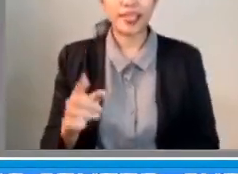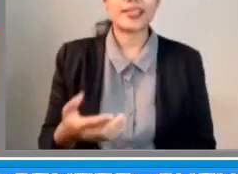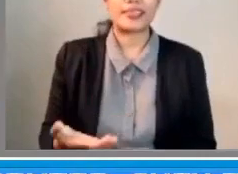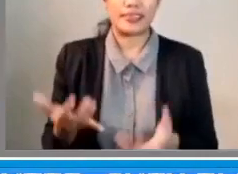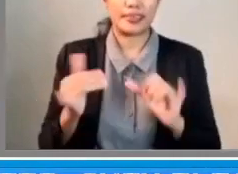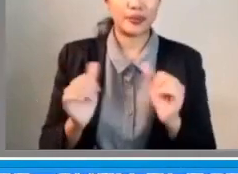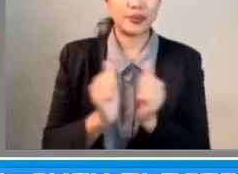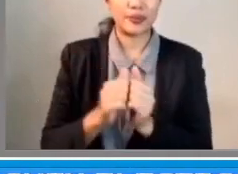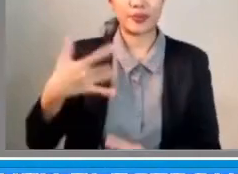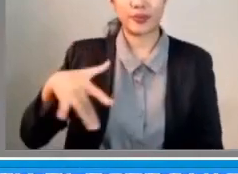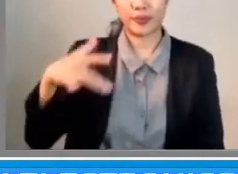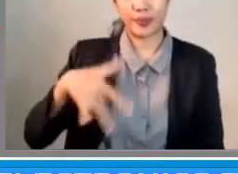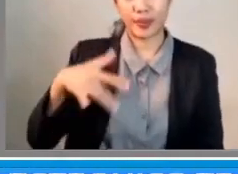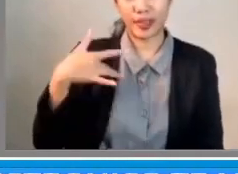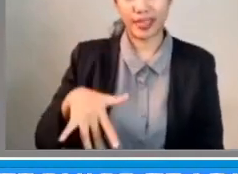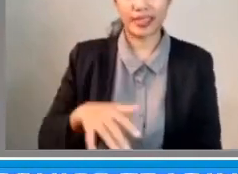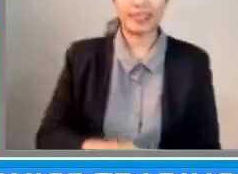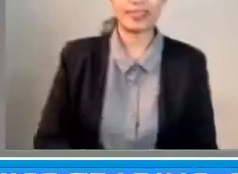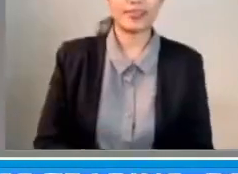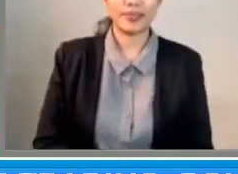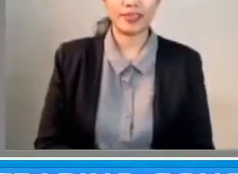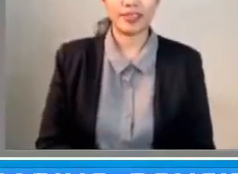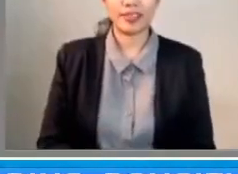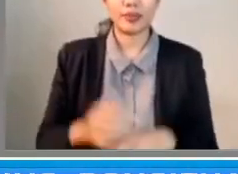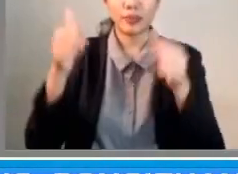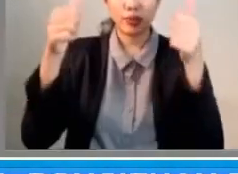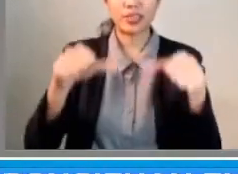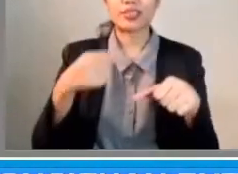moving in errands para sa apartment niya roon.